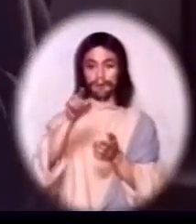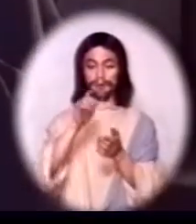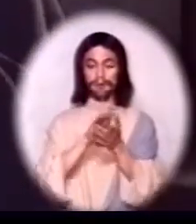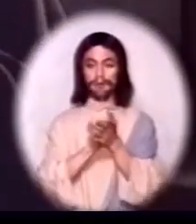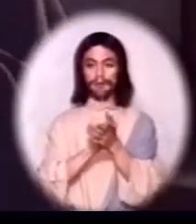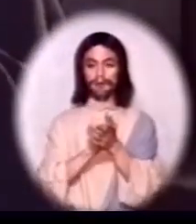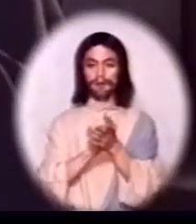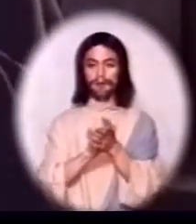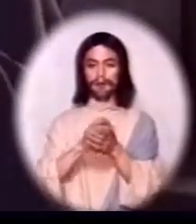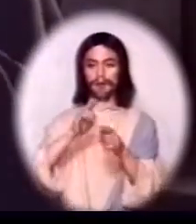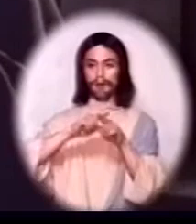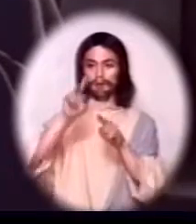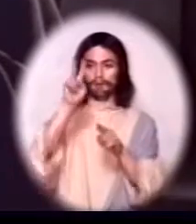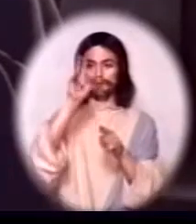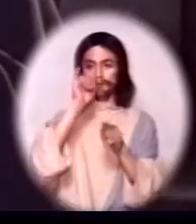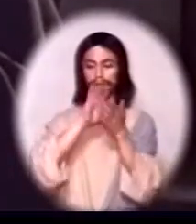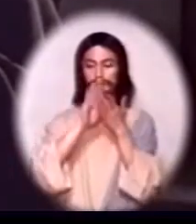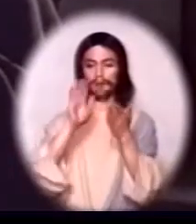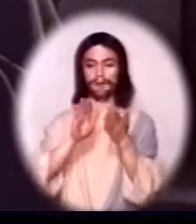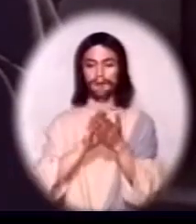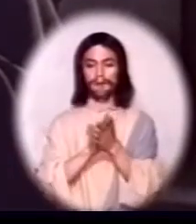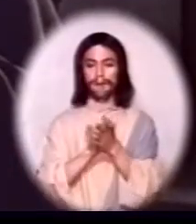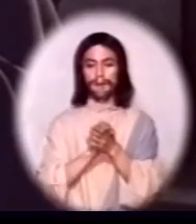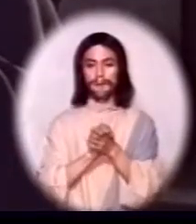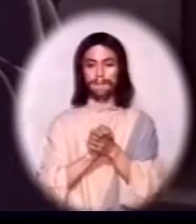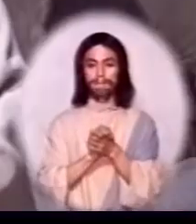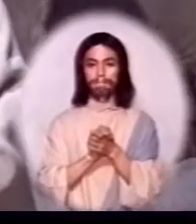여기 검 둘이 있나이다.